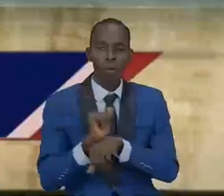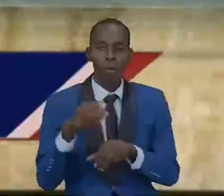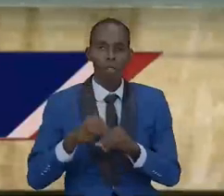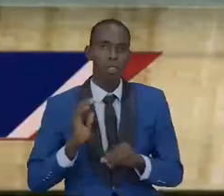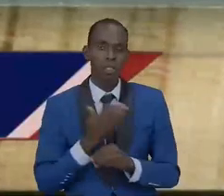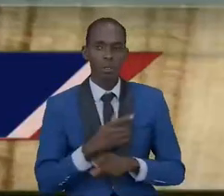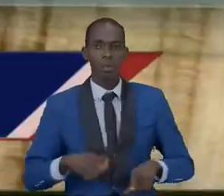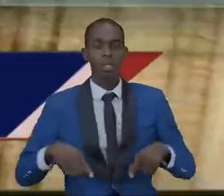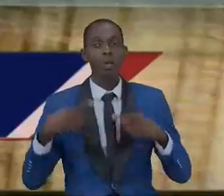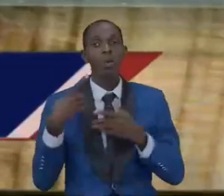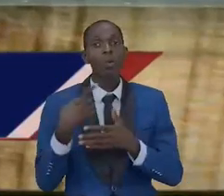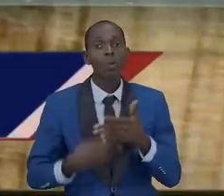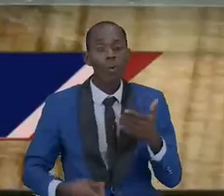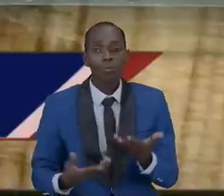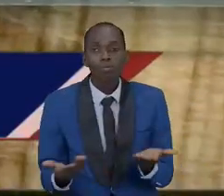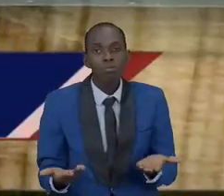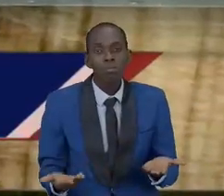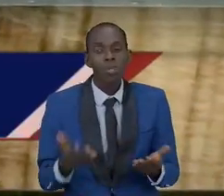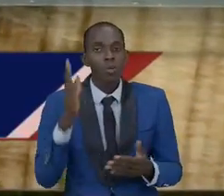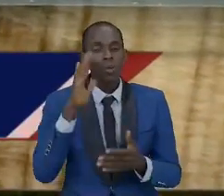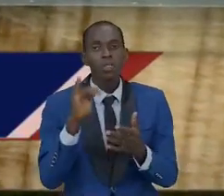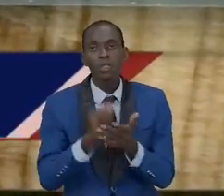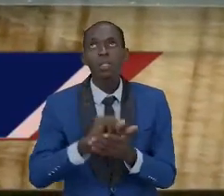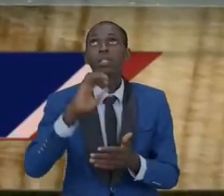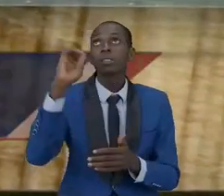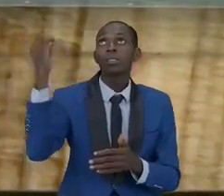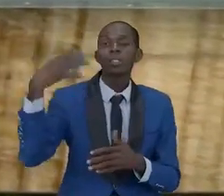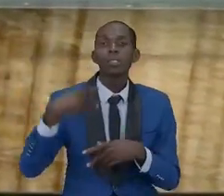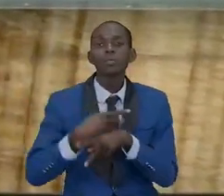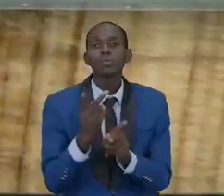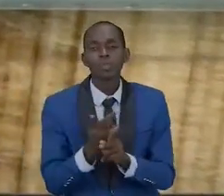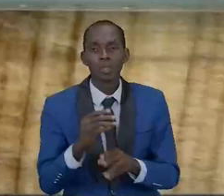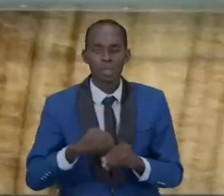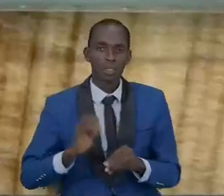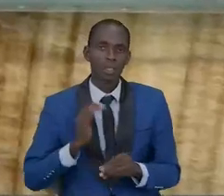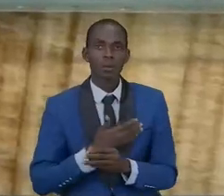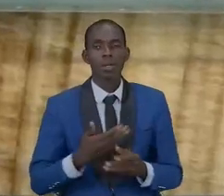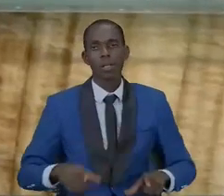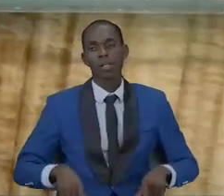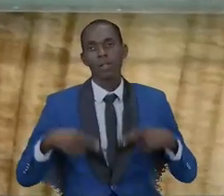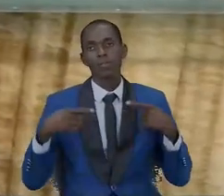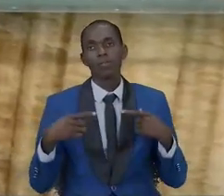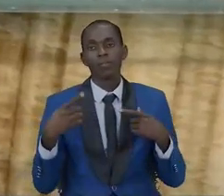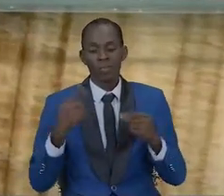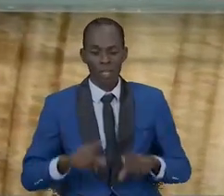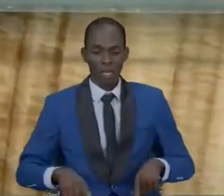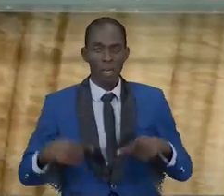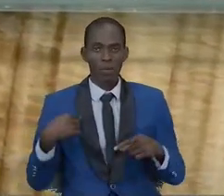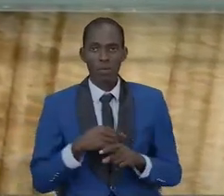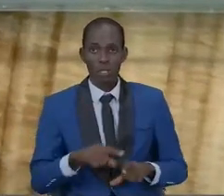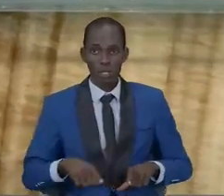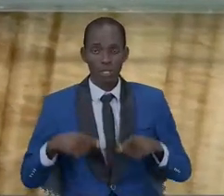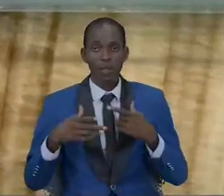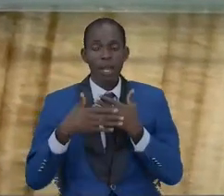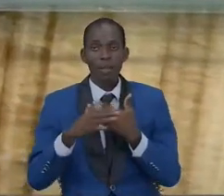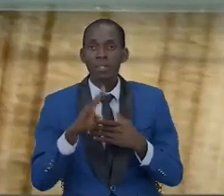qu'est-ce qui doit suivre qu'est-ce que cette grâce doit produire dans notre vie la vie que nous menons après avoir